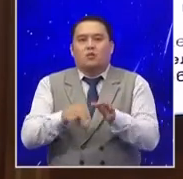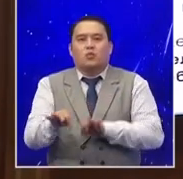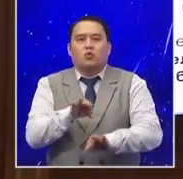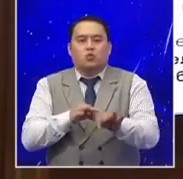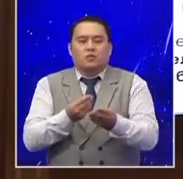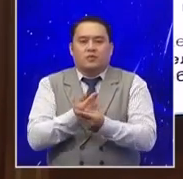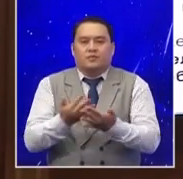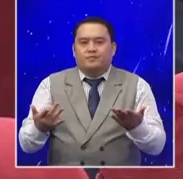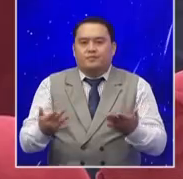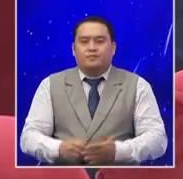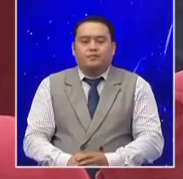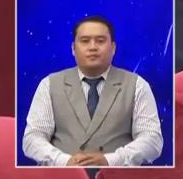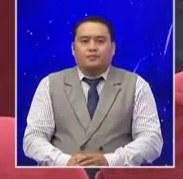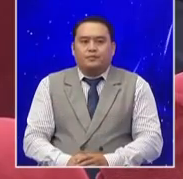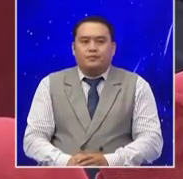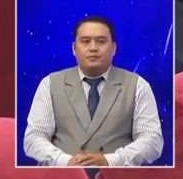продуктов.